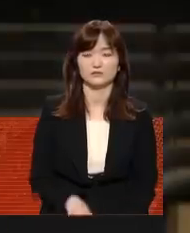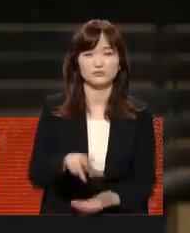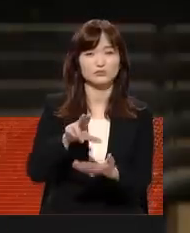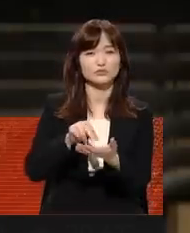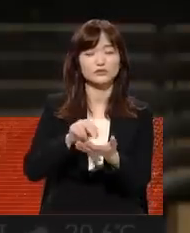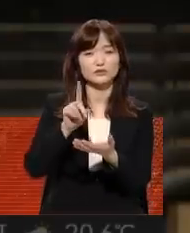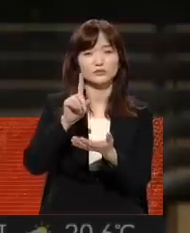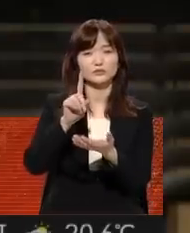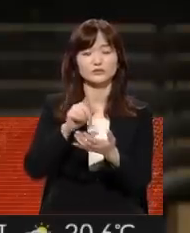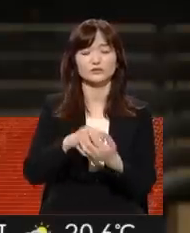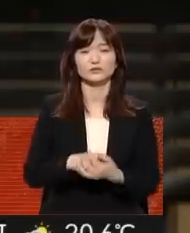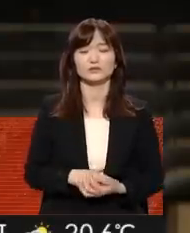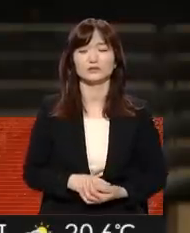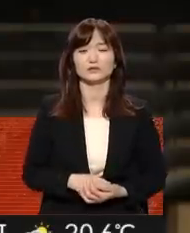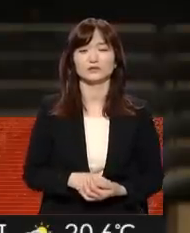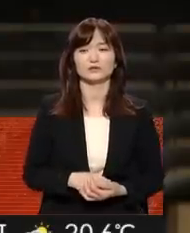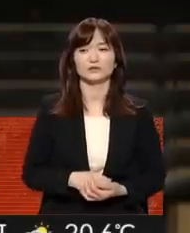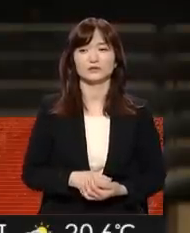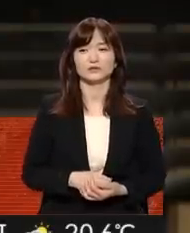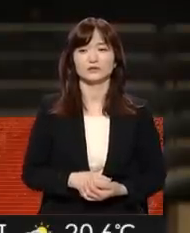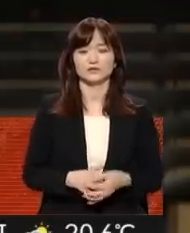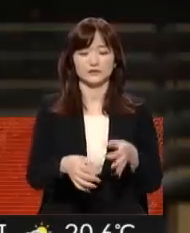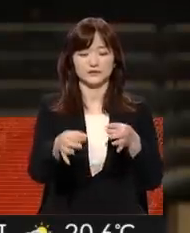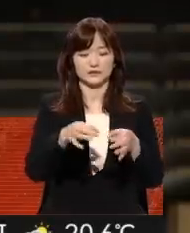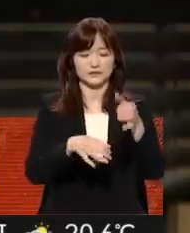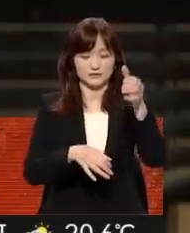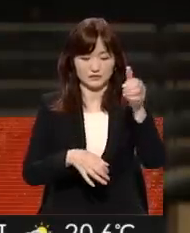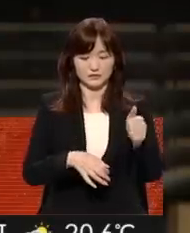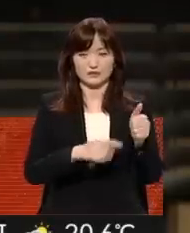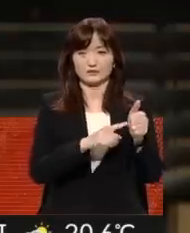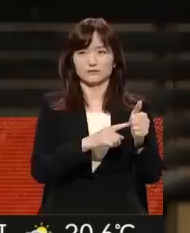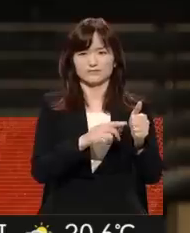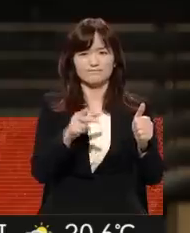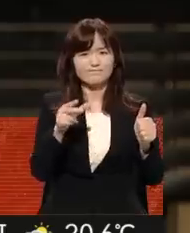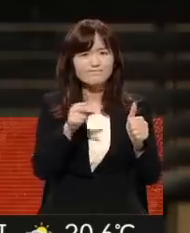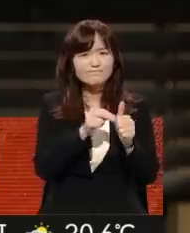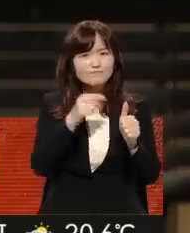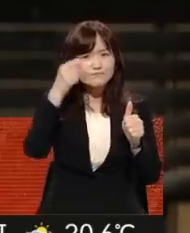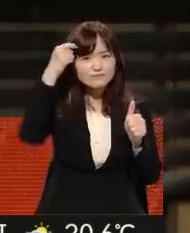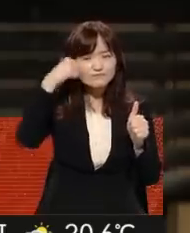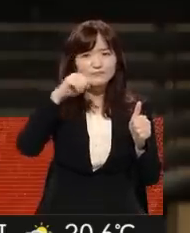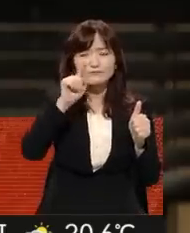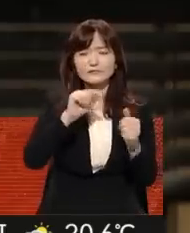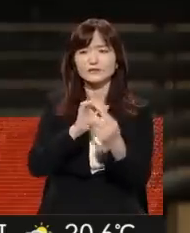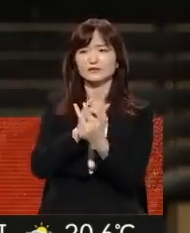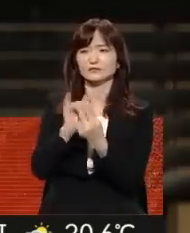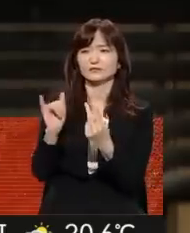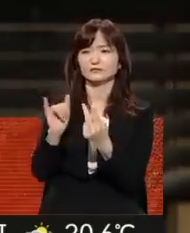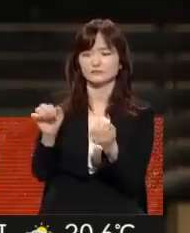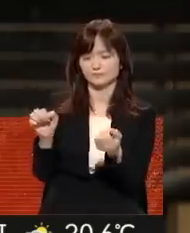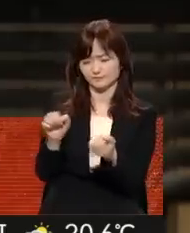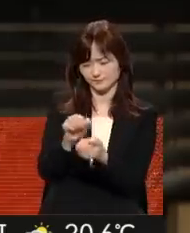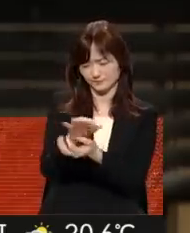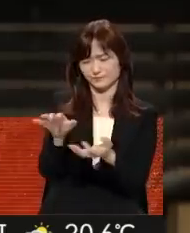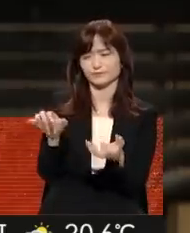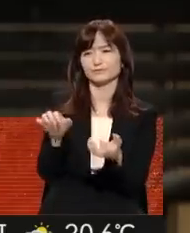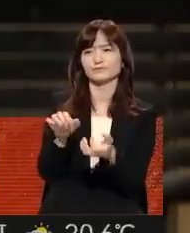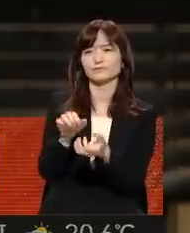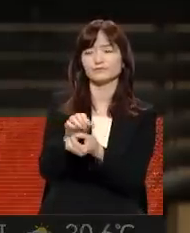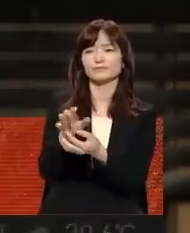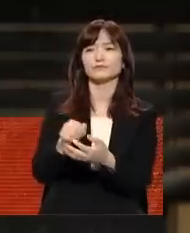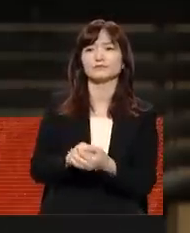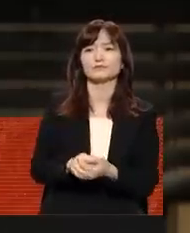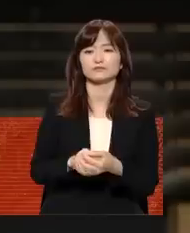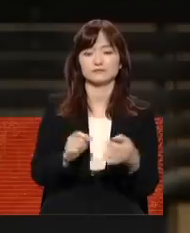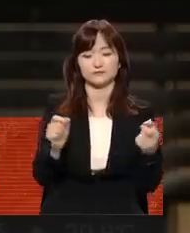더 있습니다. 가장 이제 점주 입장에서 좀 배신감이 들었던 게 이 두 사람이 난동 피인 두 사람이